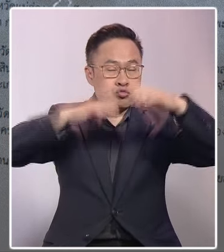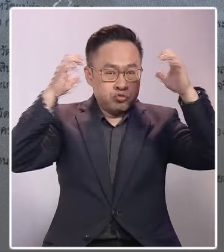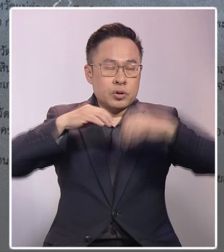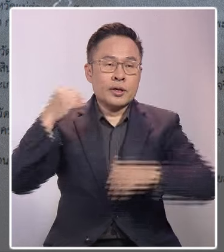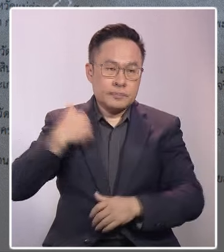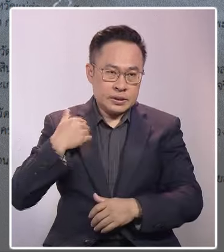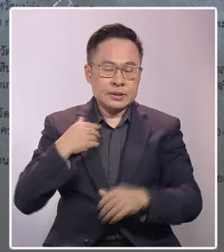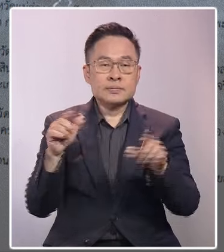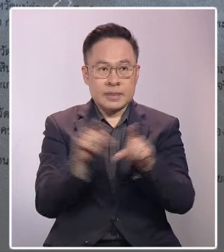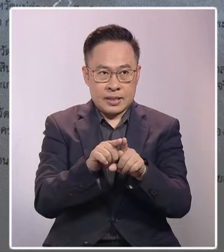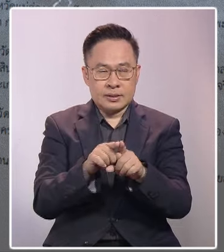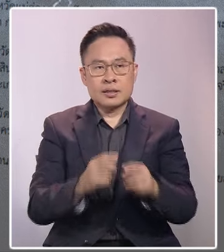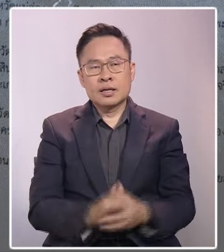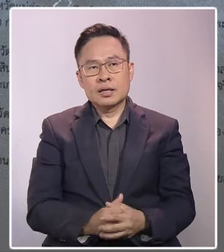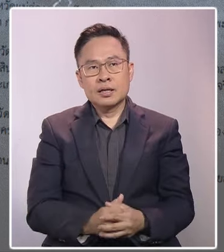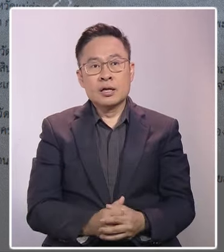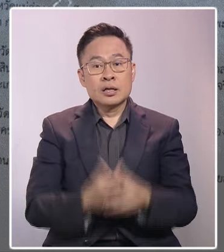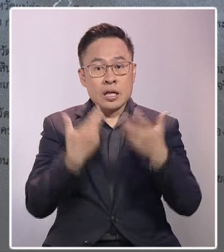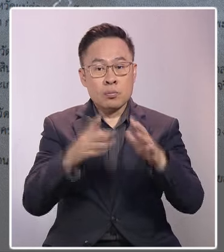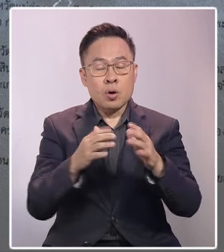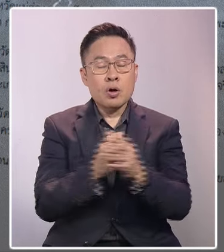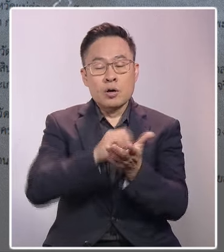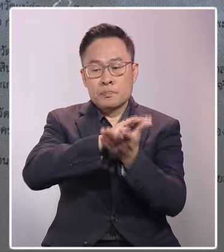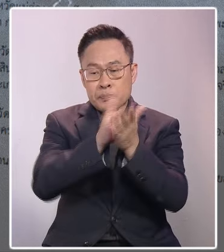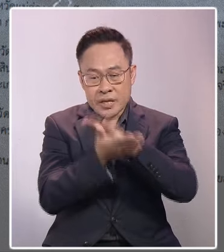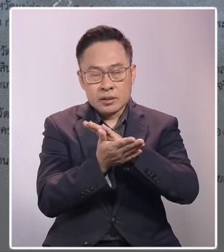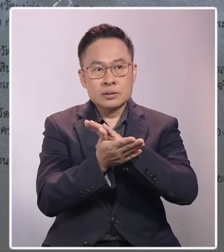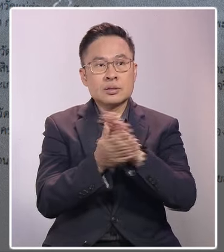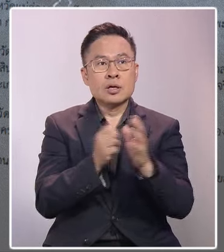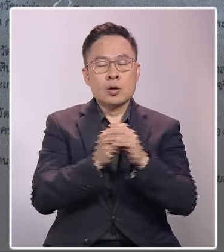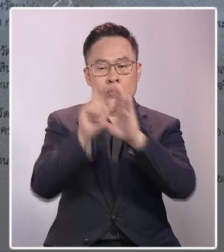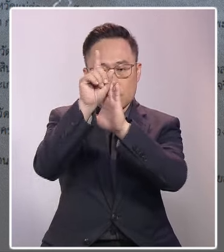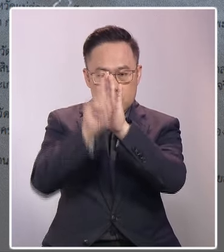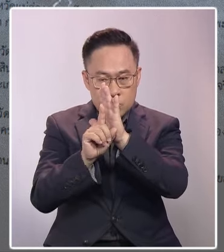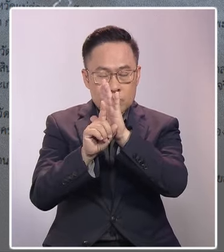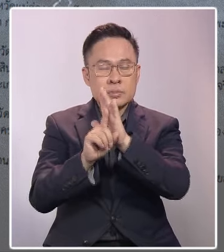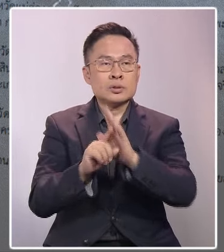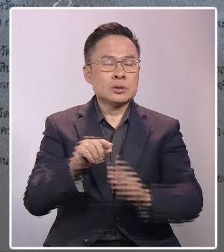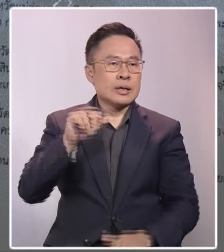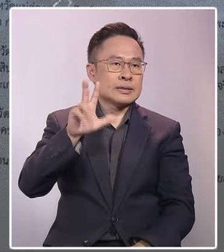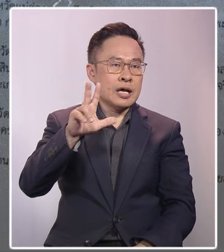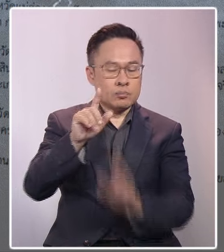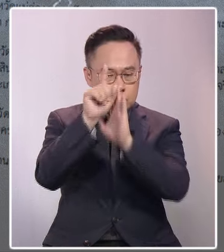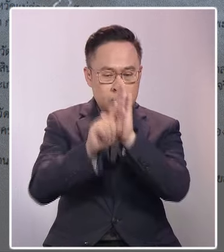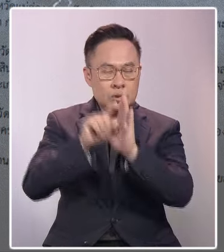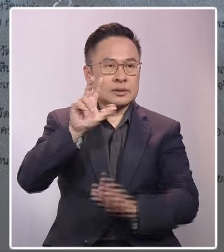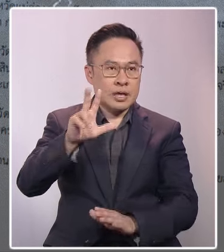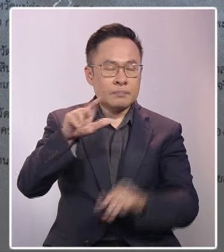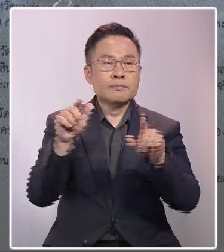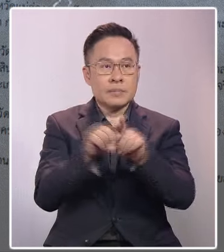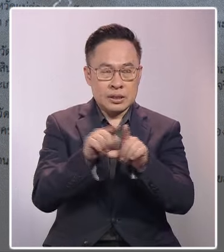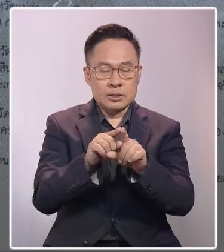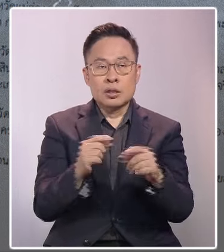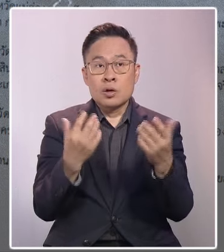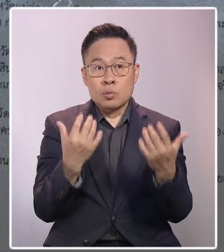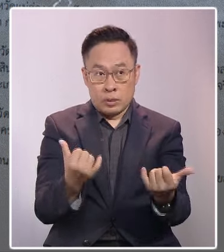ฝนตกลงมาได้แล้วก็หลังจากนั้นอากาศจะเริ่มเย็นลงอีก1-3องเซซนะครับก็คือวันนี้เนี่ย